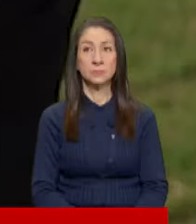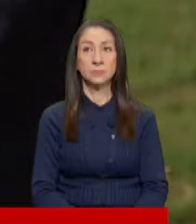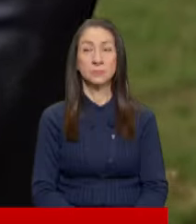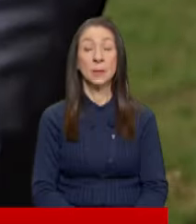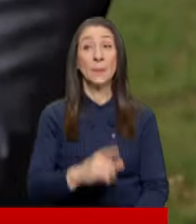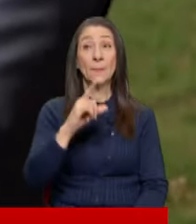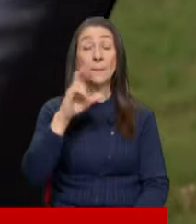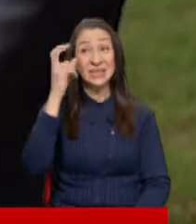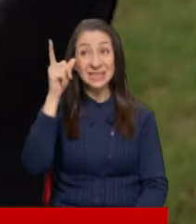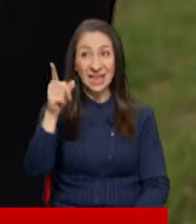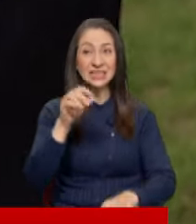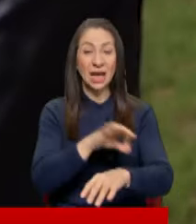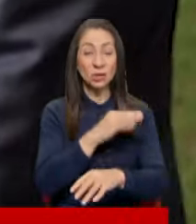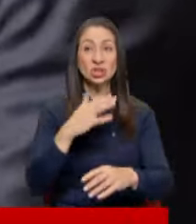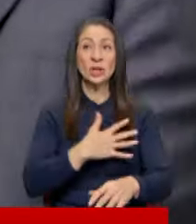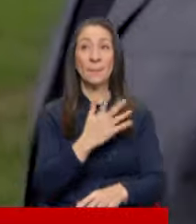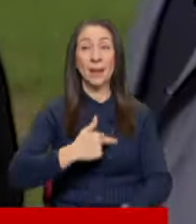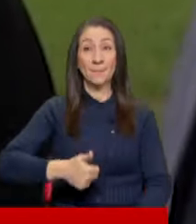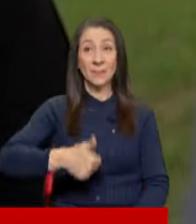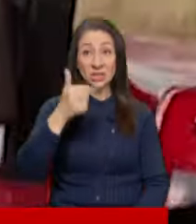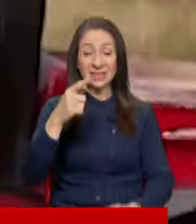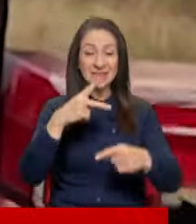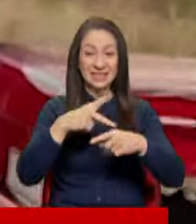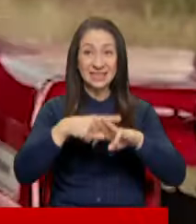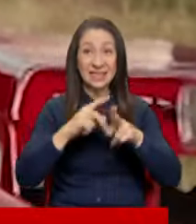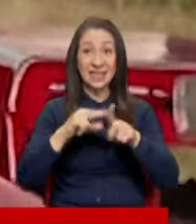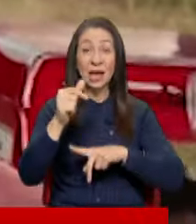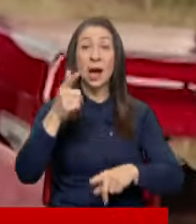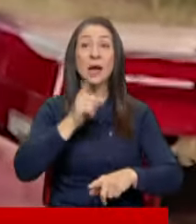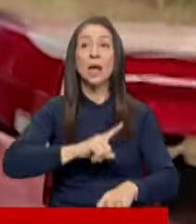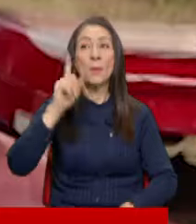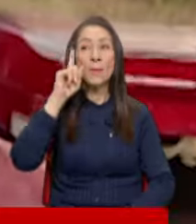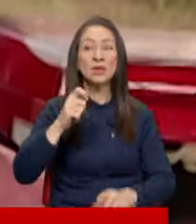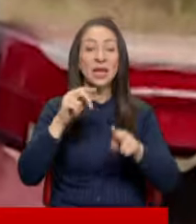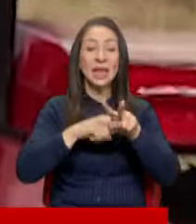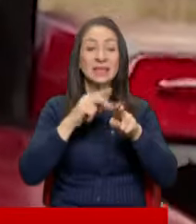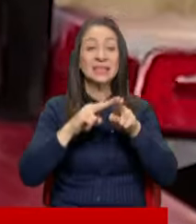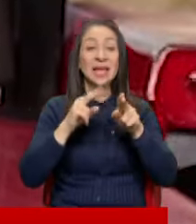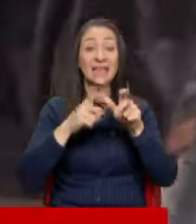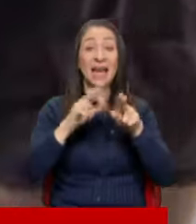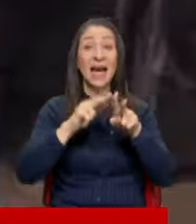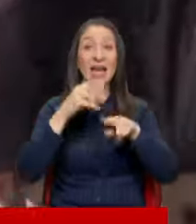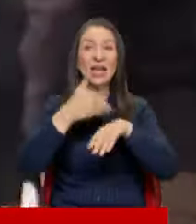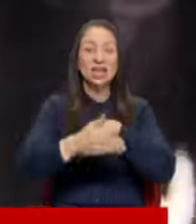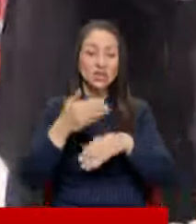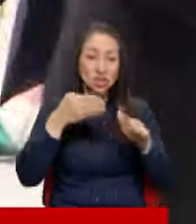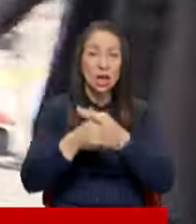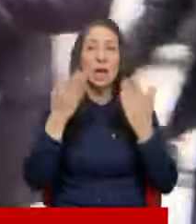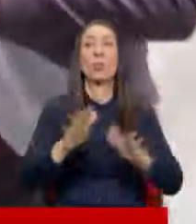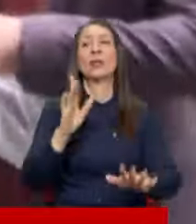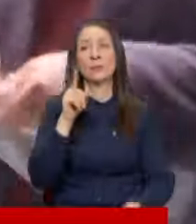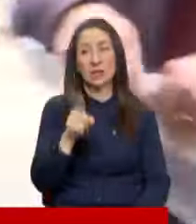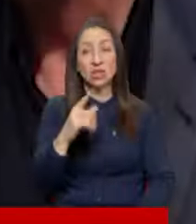verilmiş Manisa'nın saranlı ilçesinin CHP'li Belediye Başkanı Zeki Bilgi'nin adaylık başvurusu YSK sistemine geç girildiği gerekçesiyle kabul